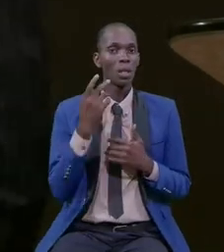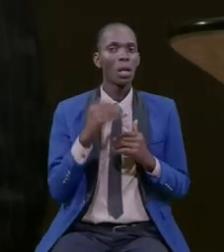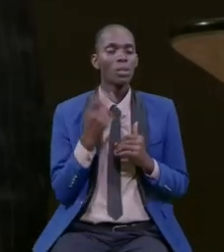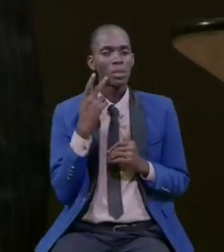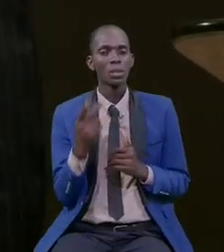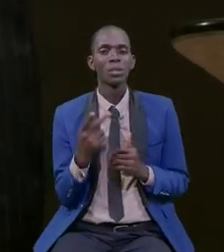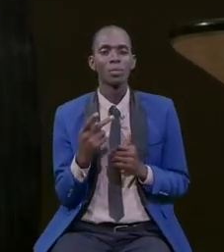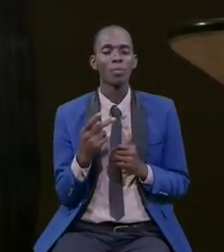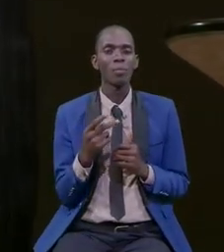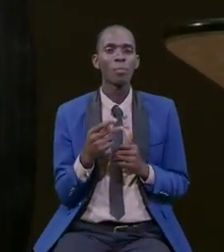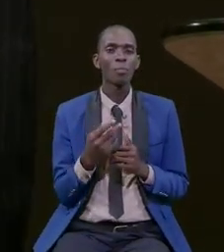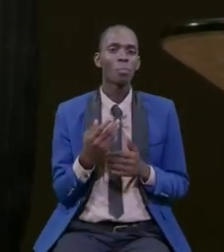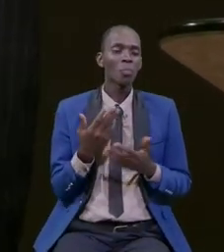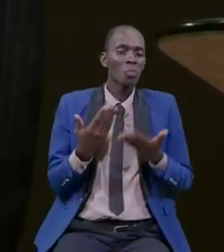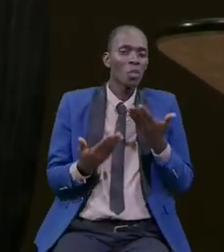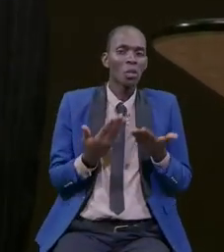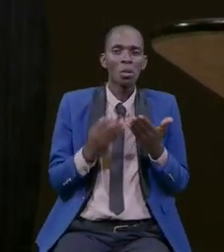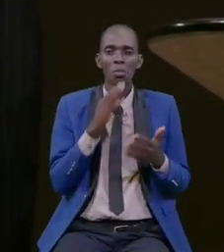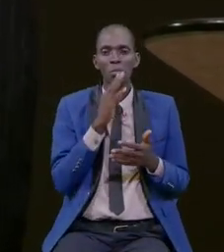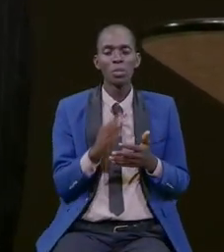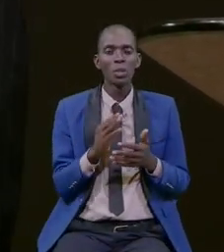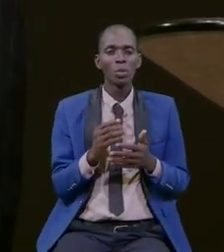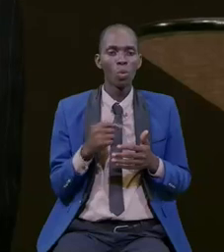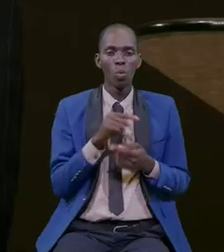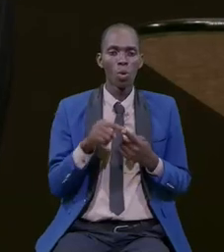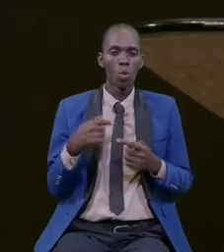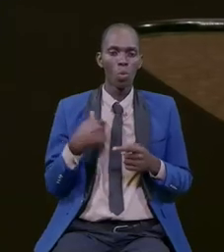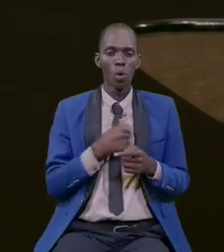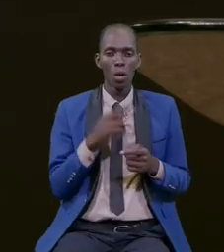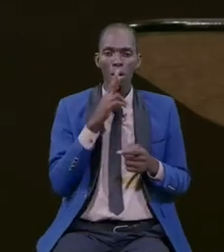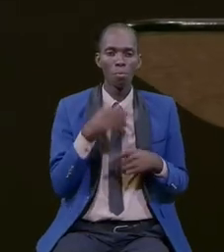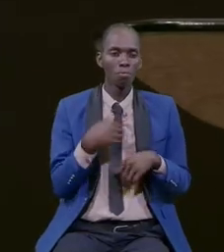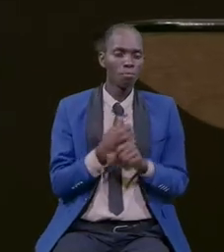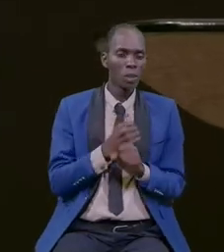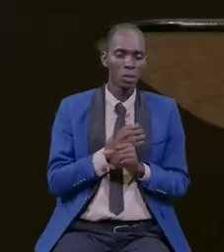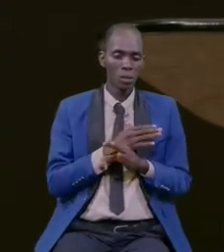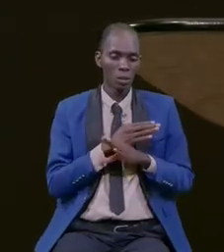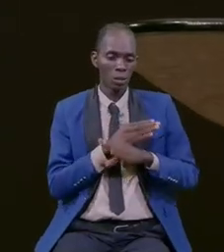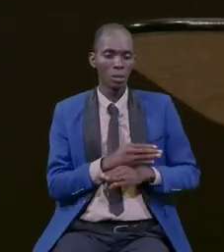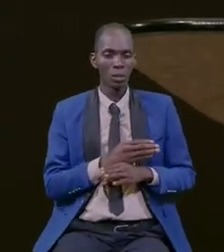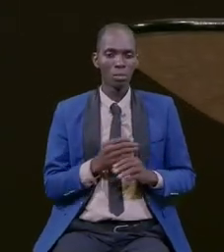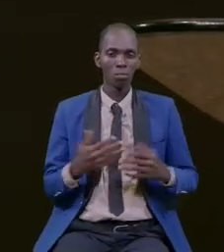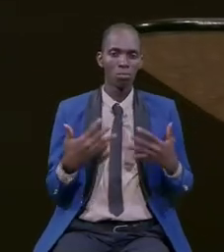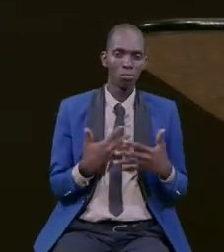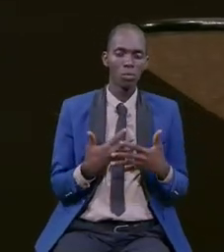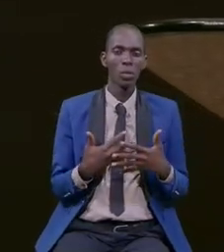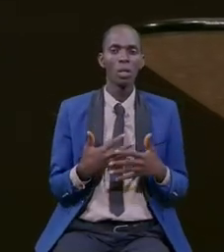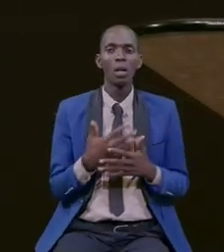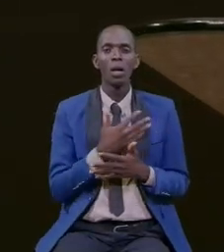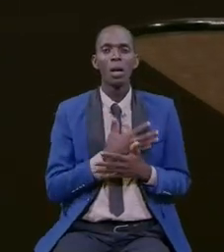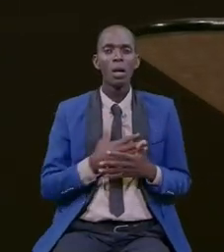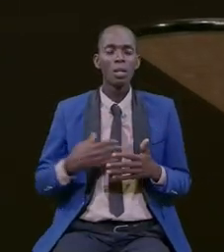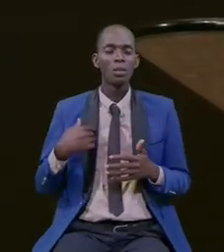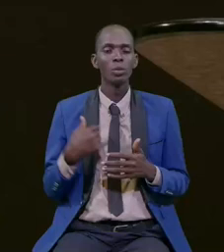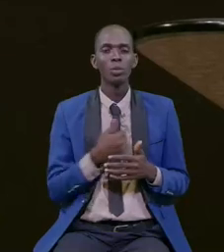nous que nous n'allons pas être permis d'aller là où nous voulons aller et alors nous oublions nous nous oublions nous-mêmes et nous